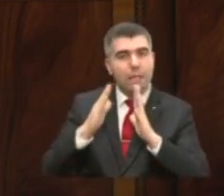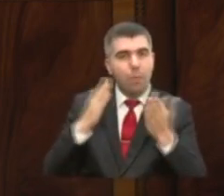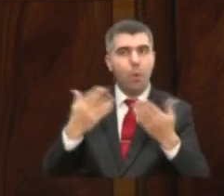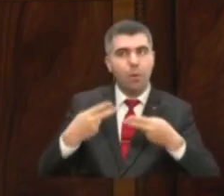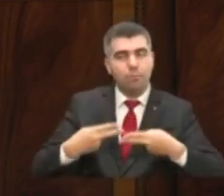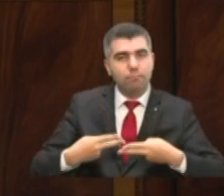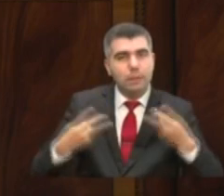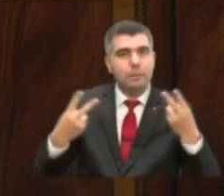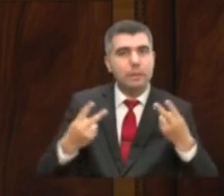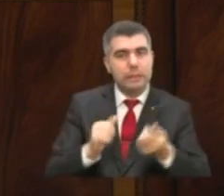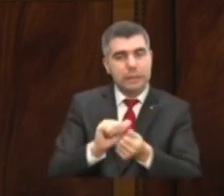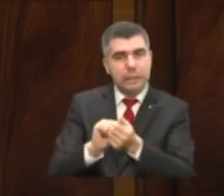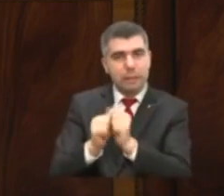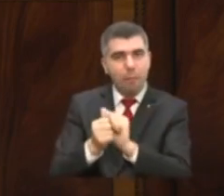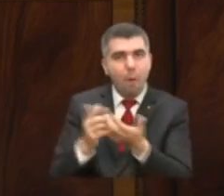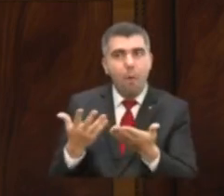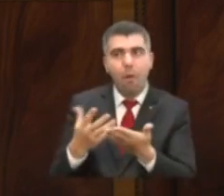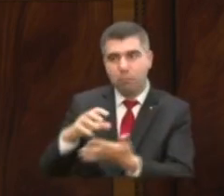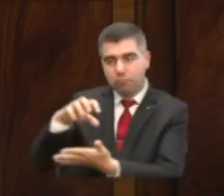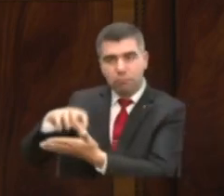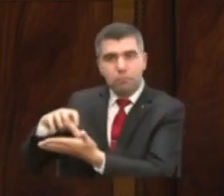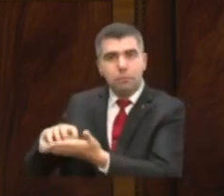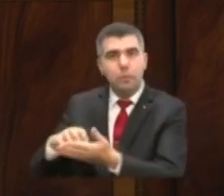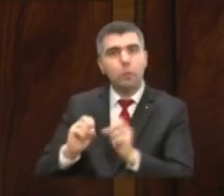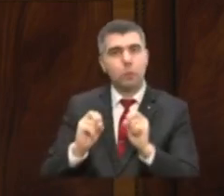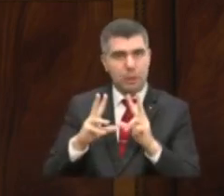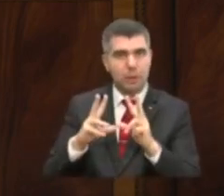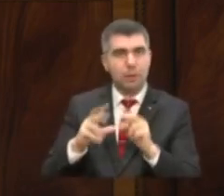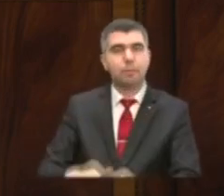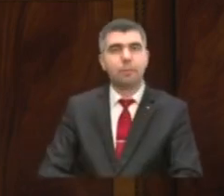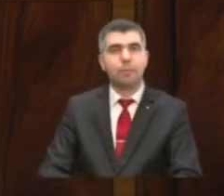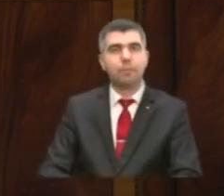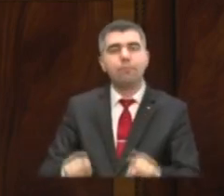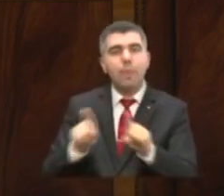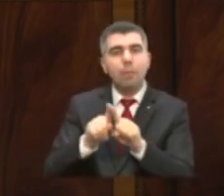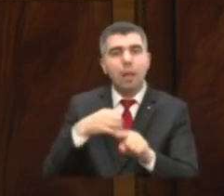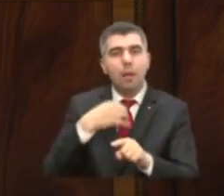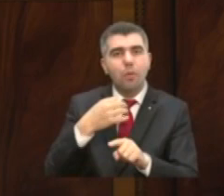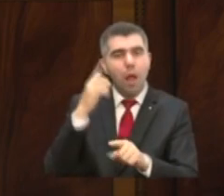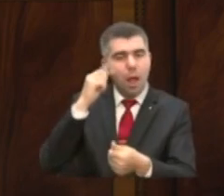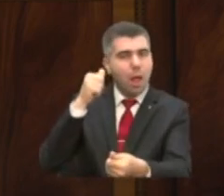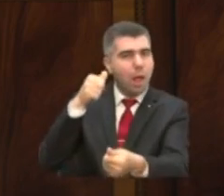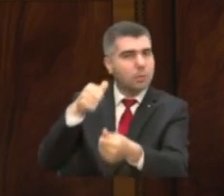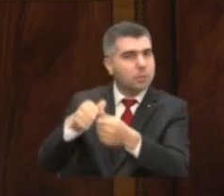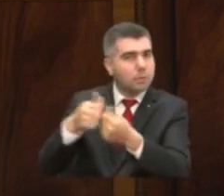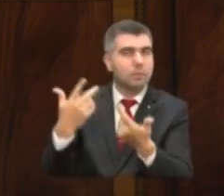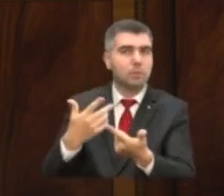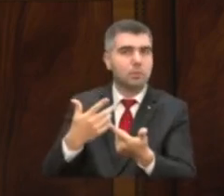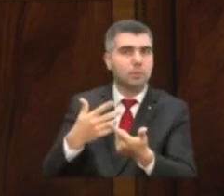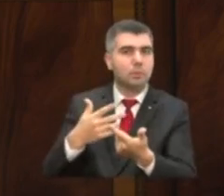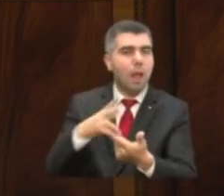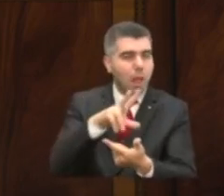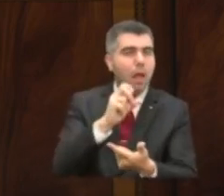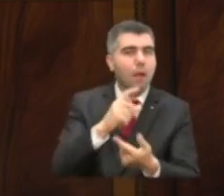في الملاعب، يعبر في عدة فضاءات. أنا كان بغي نذكر السيد رئيس الحكومة وهو يعلم